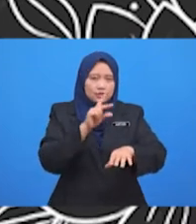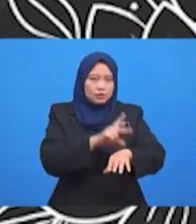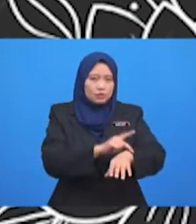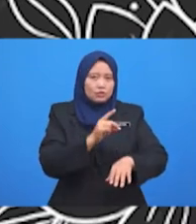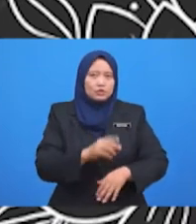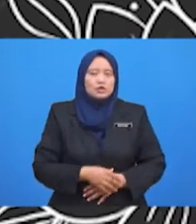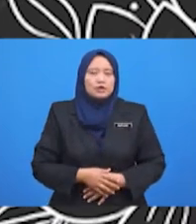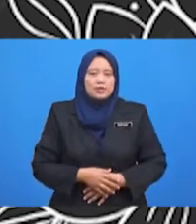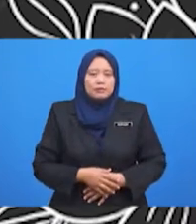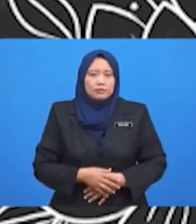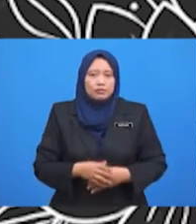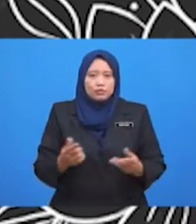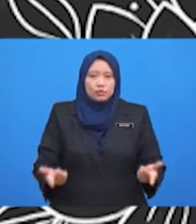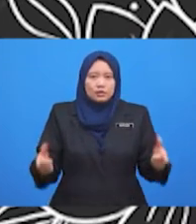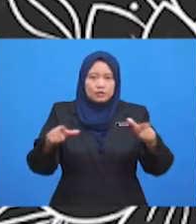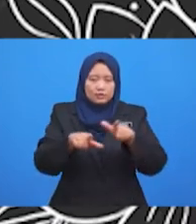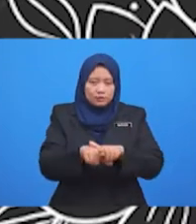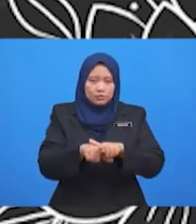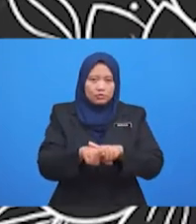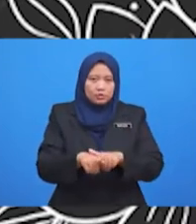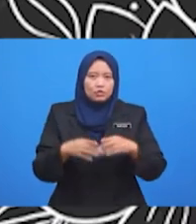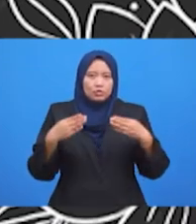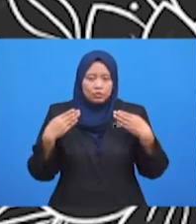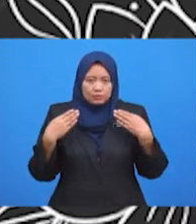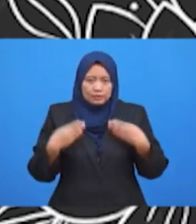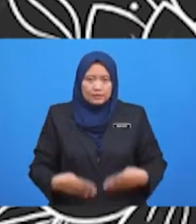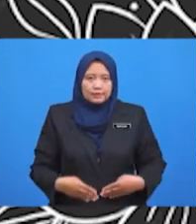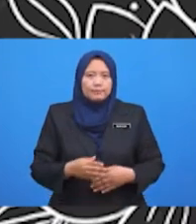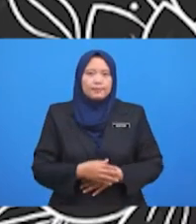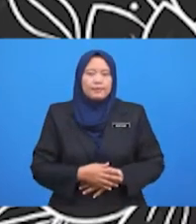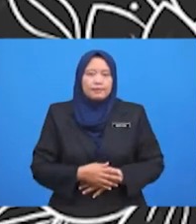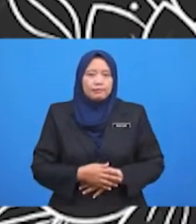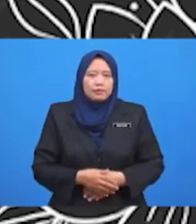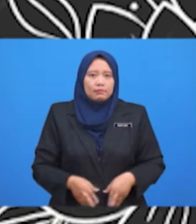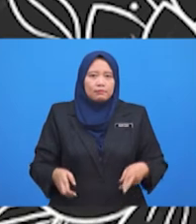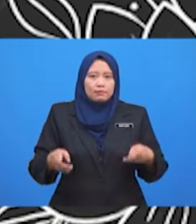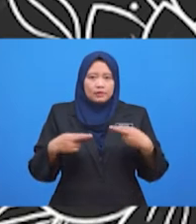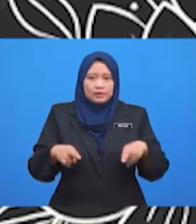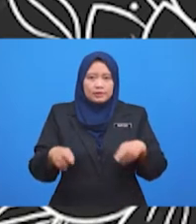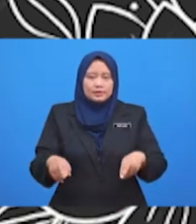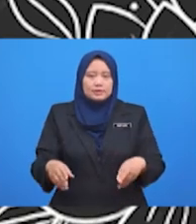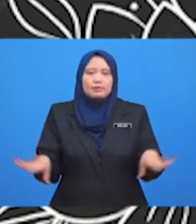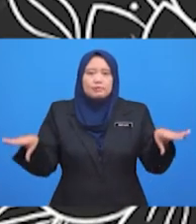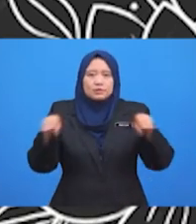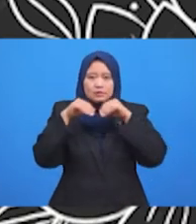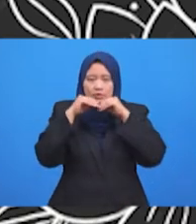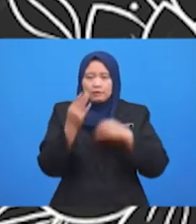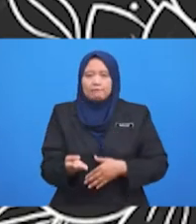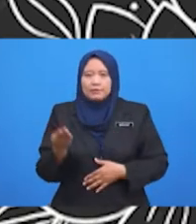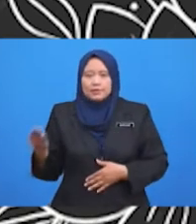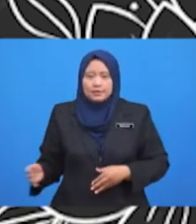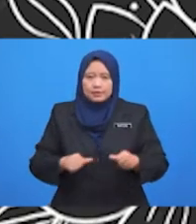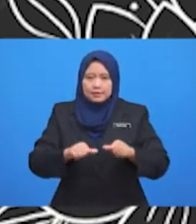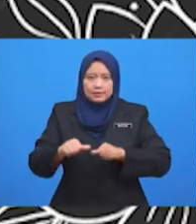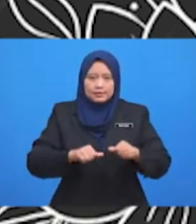iaitu melindungi tubuh terhadap patogen dan kehilangan air yang berlebihan. Yang kedua, dapat merangsang penyerapan